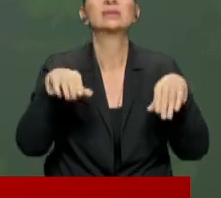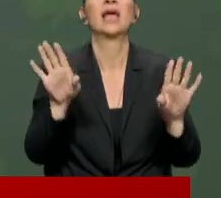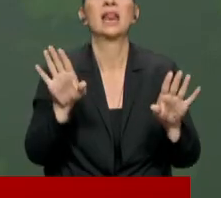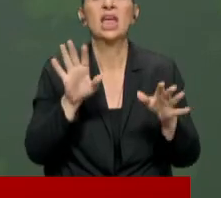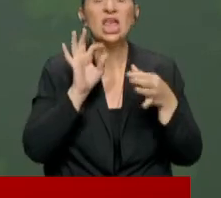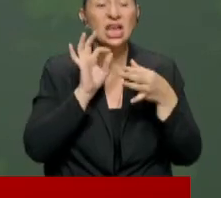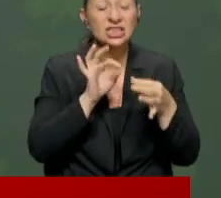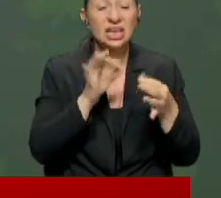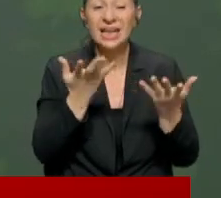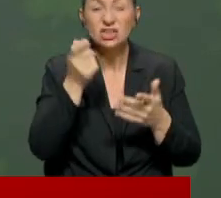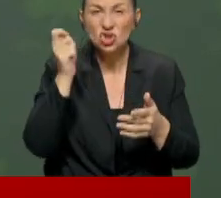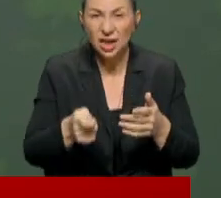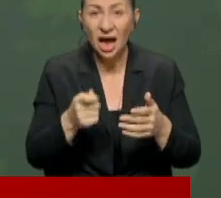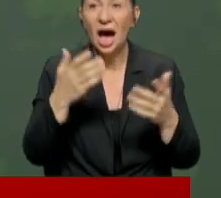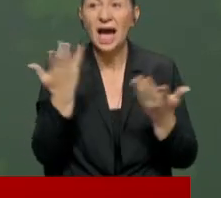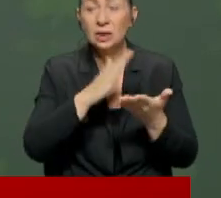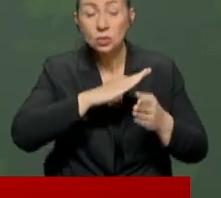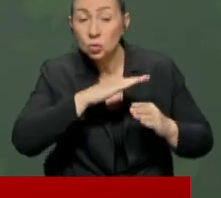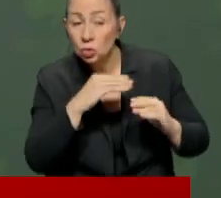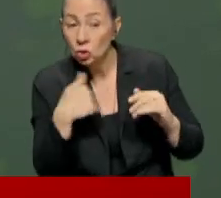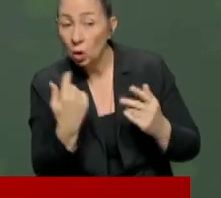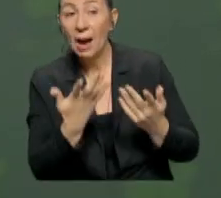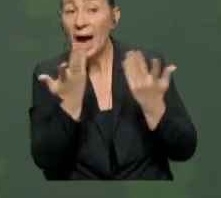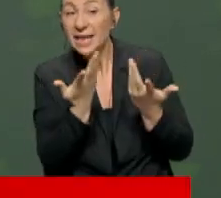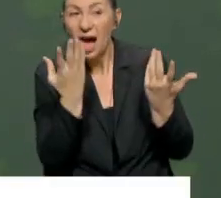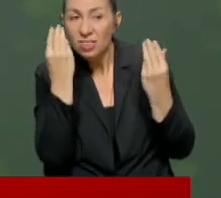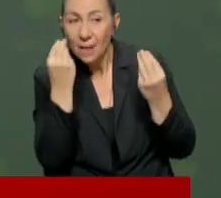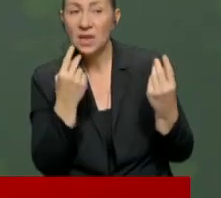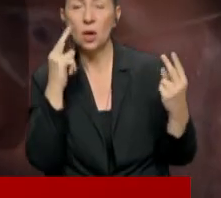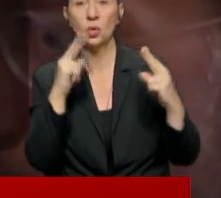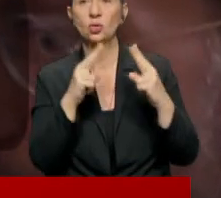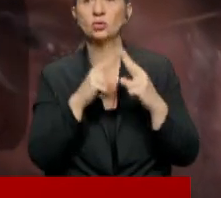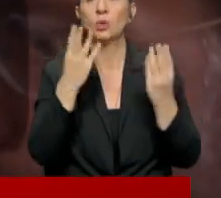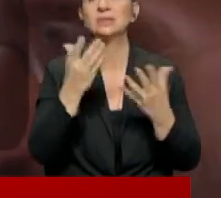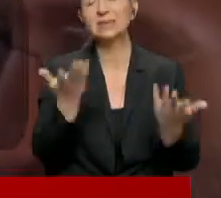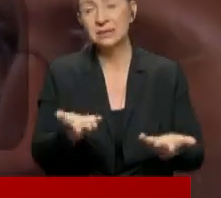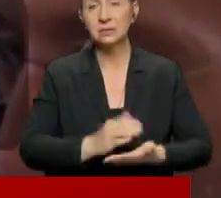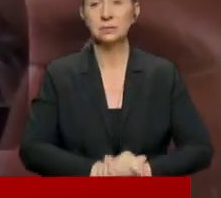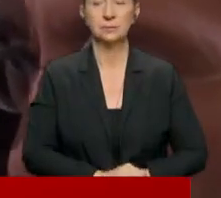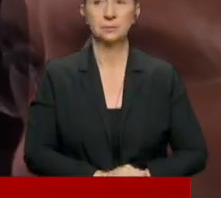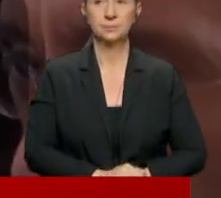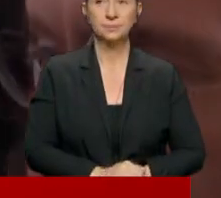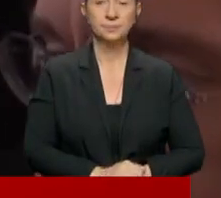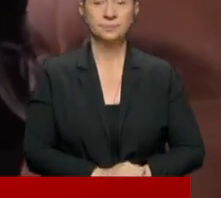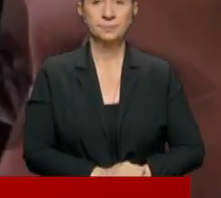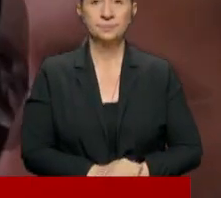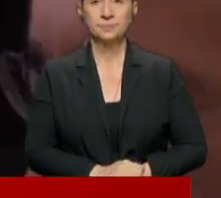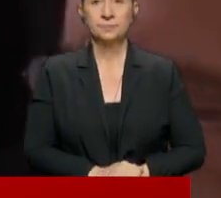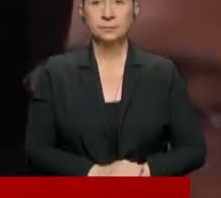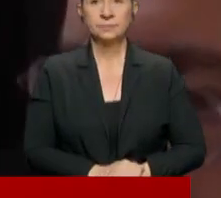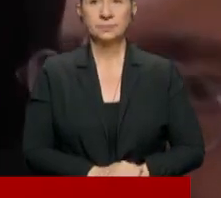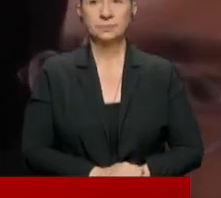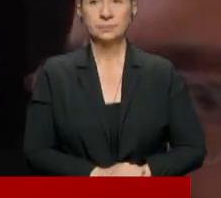ilişkinin hangi şartlarda hangi düzeyde hangi çerçevede kuruluyor olmasıdır Siyasette biliyorsun